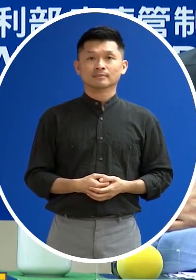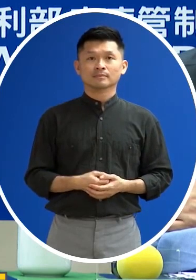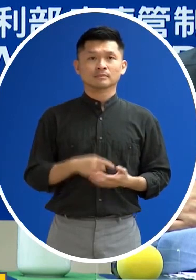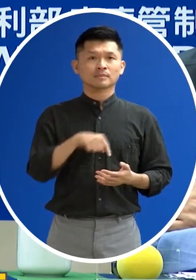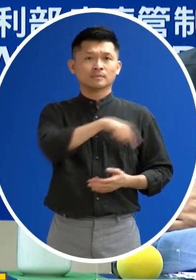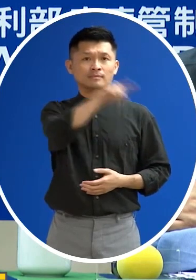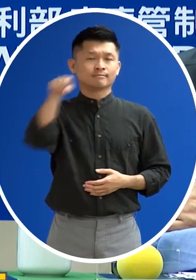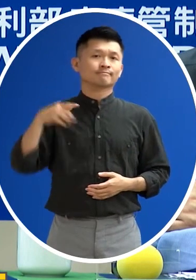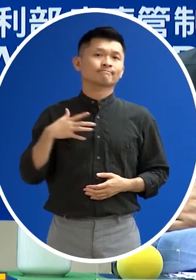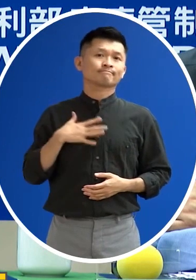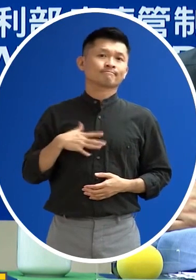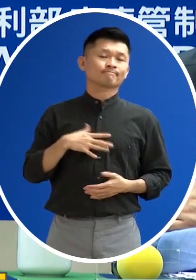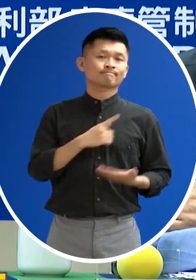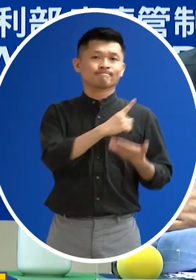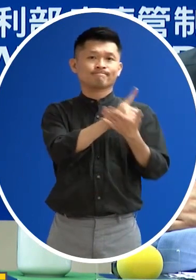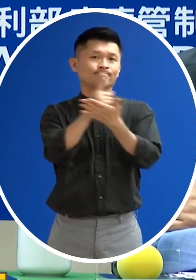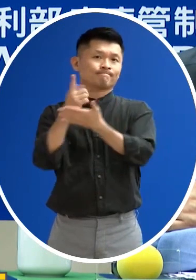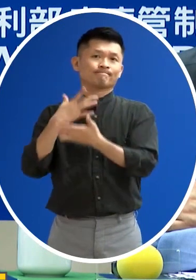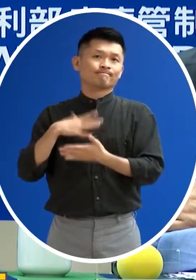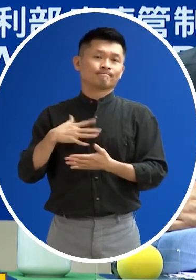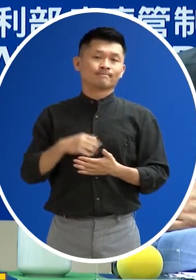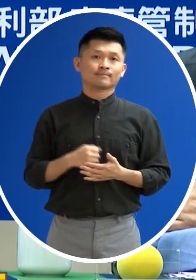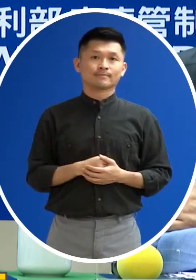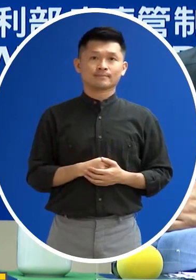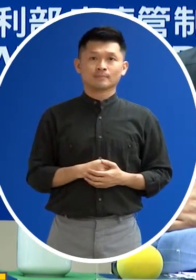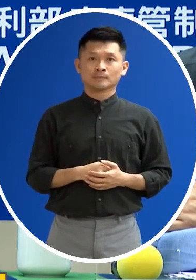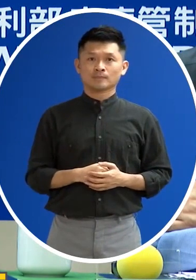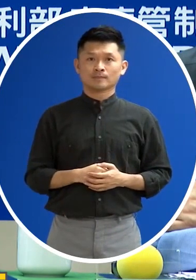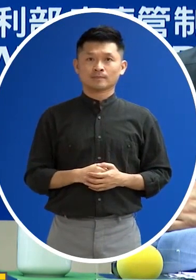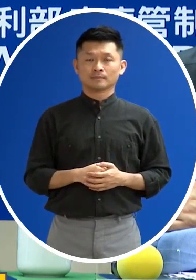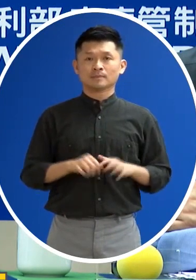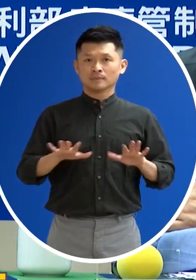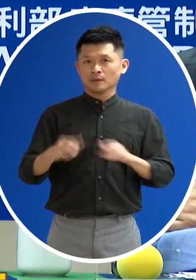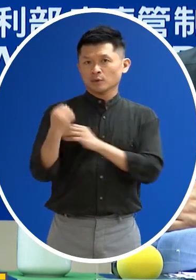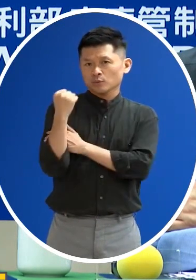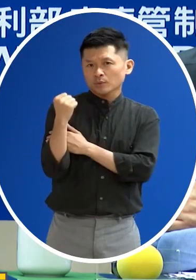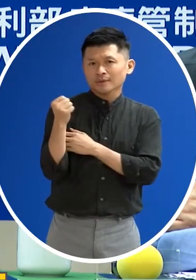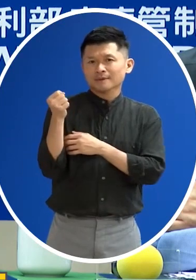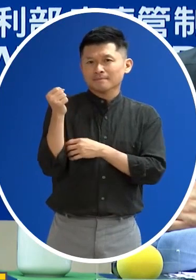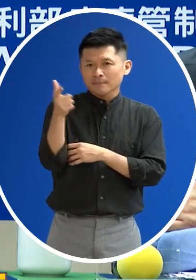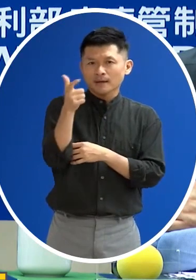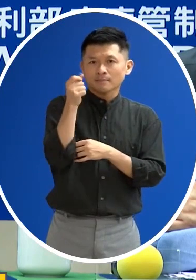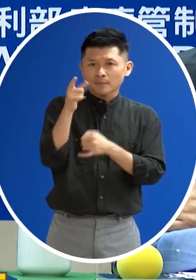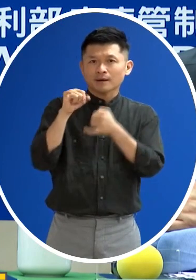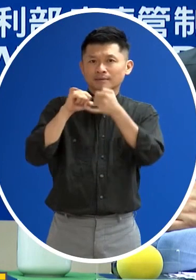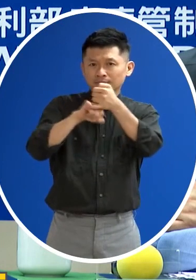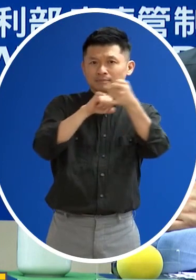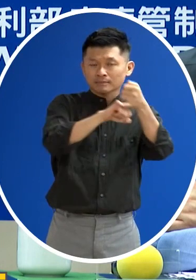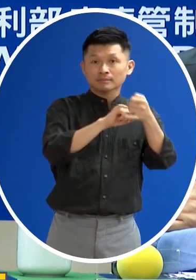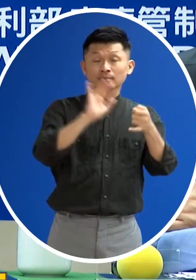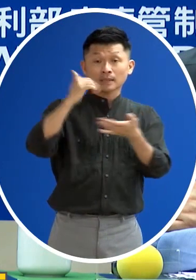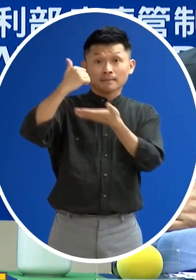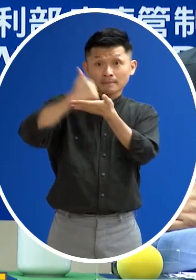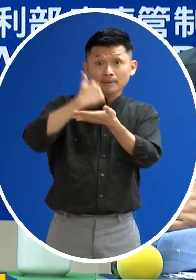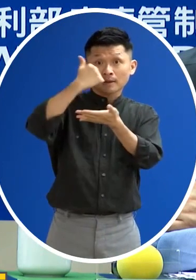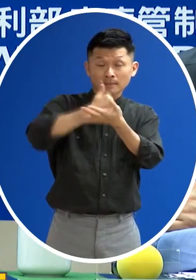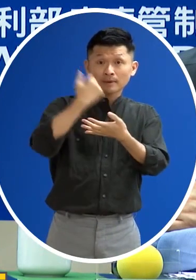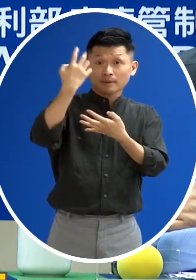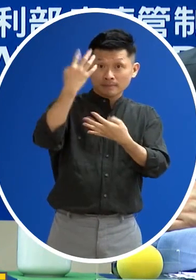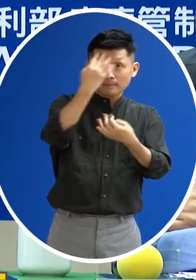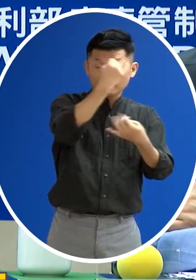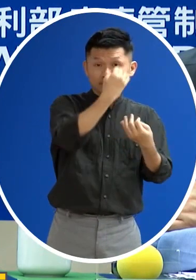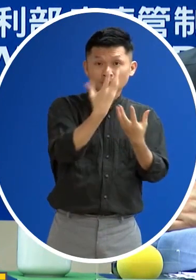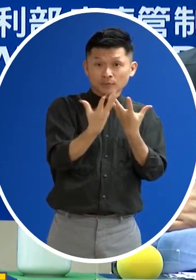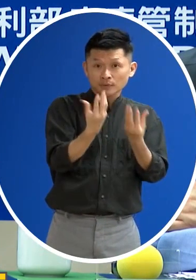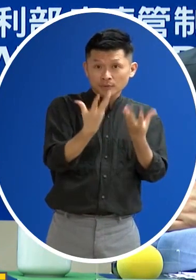知道嘛，哈，大家都知道，就是说我们也是哈很努力的去买，哈，那到货的数量也是就是